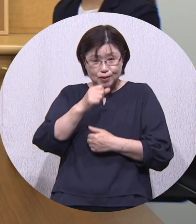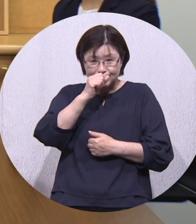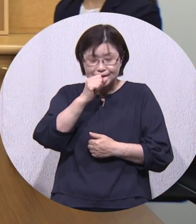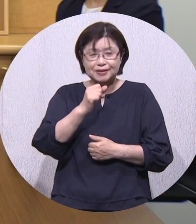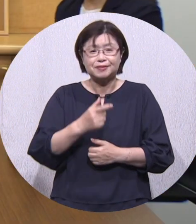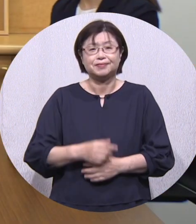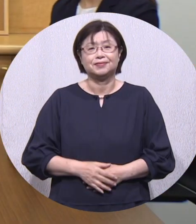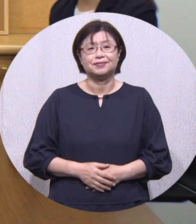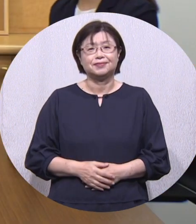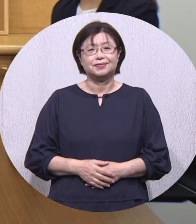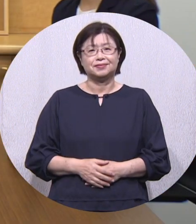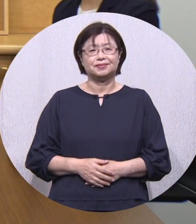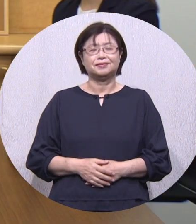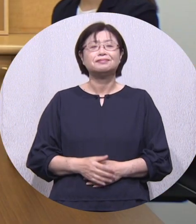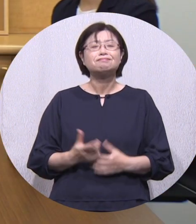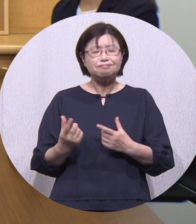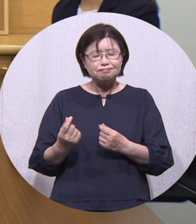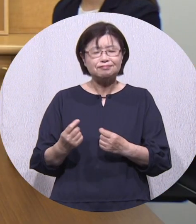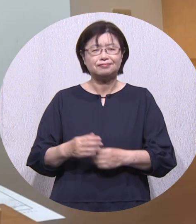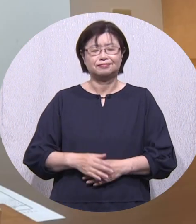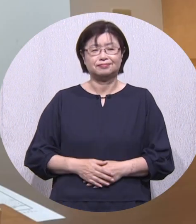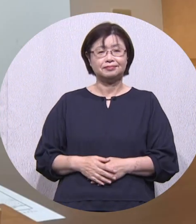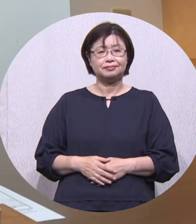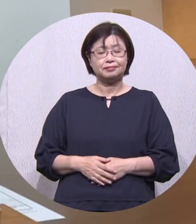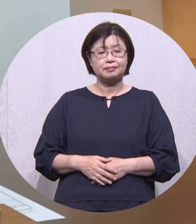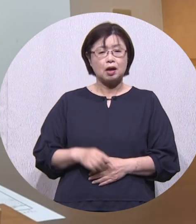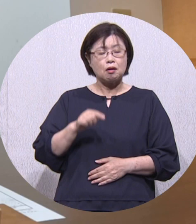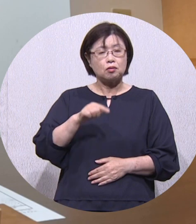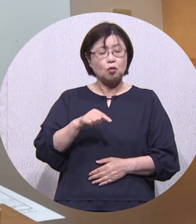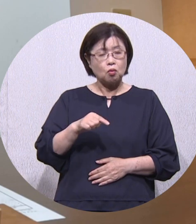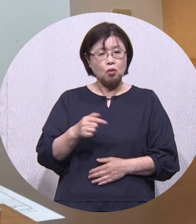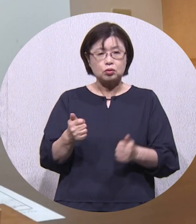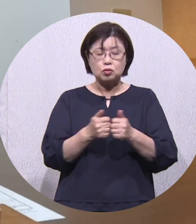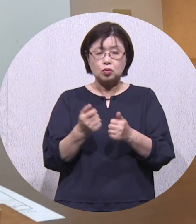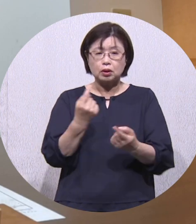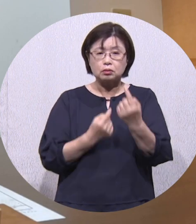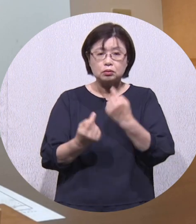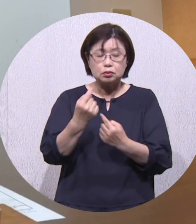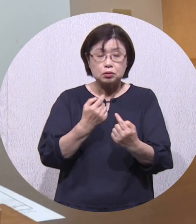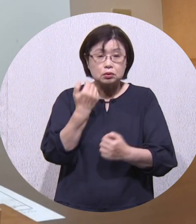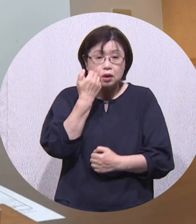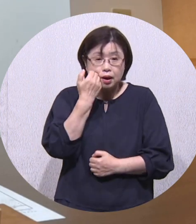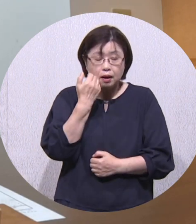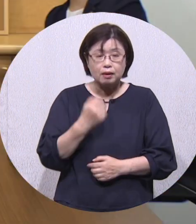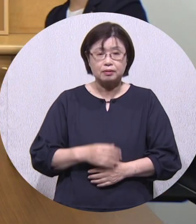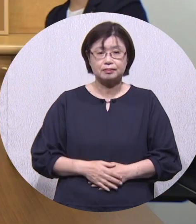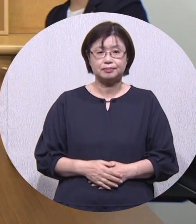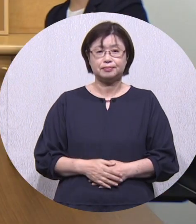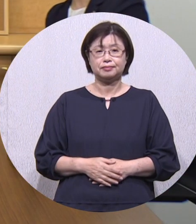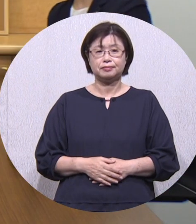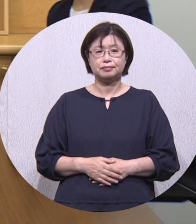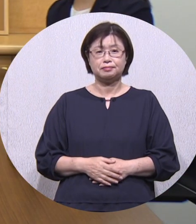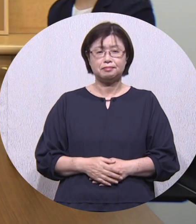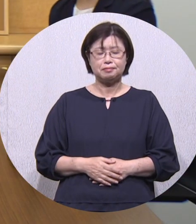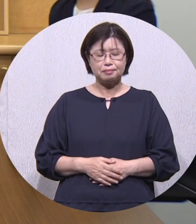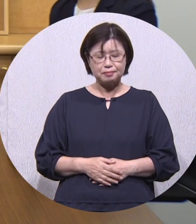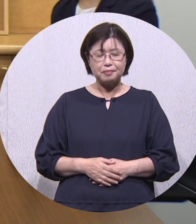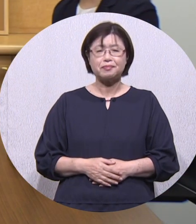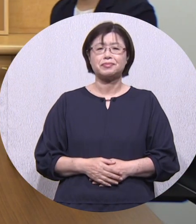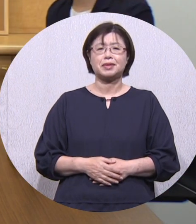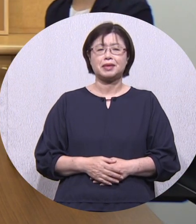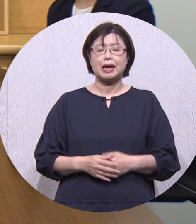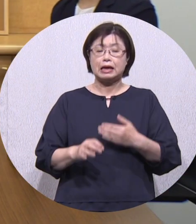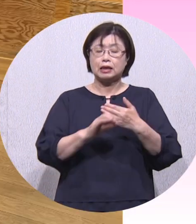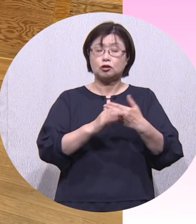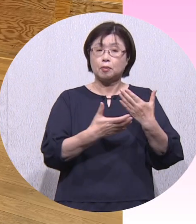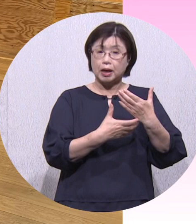在ですよね。 はい、 未来のはこれまでどんな方が来られましたか？ はい、本当にいろんな方が来てくださっ